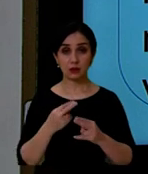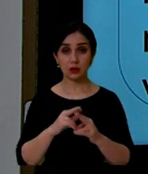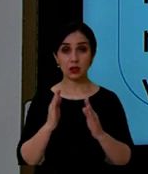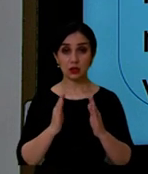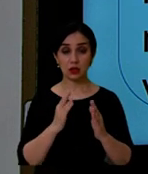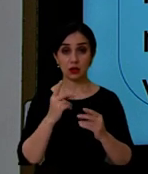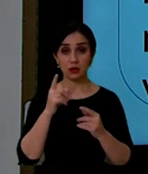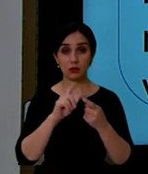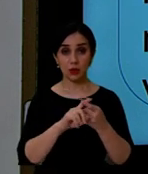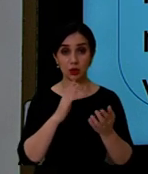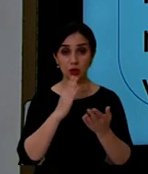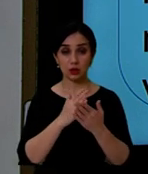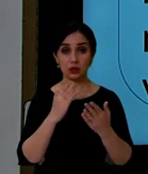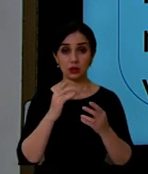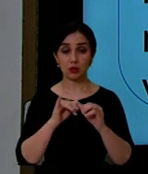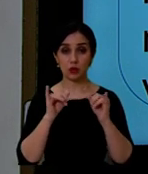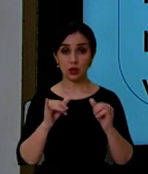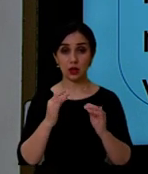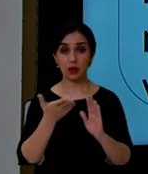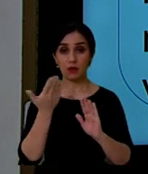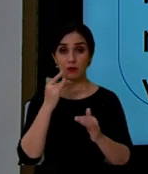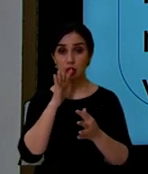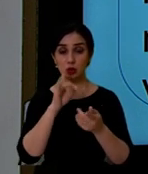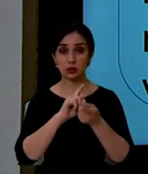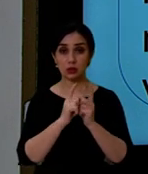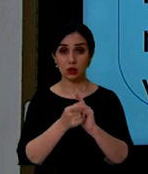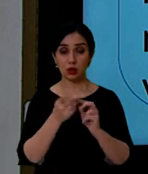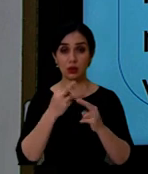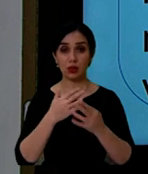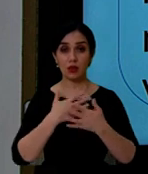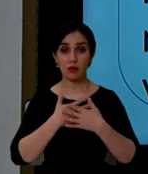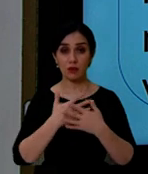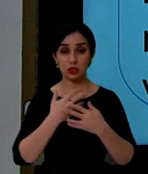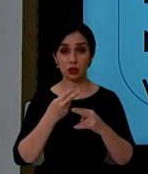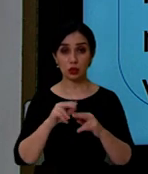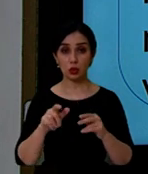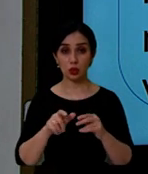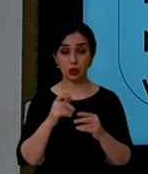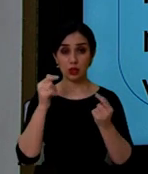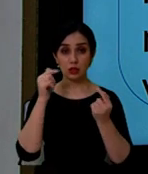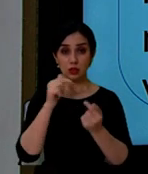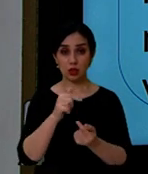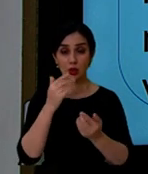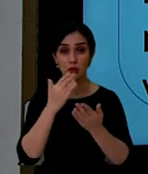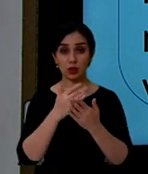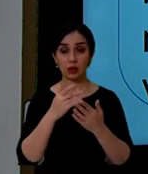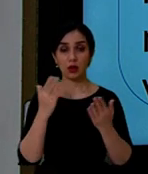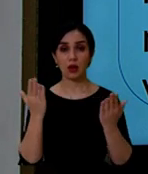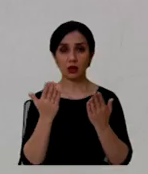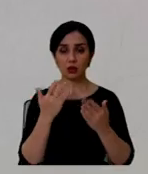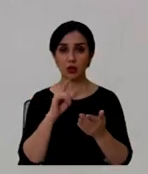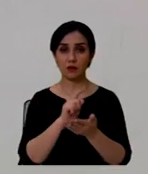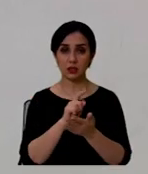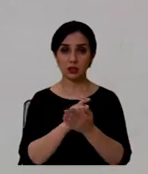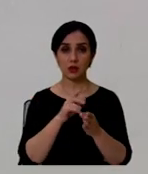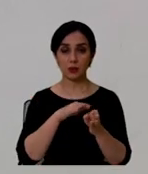holda rivojlanib, evolyutsiya davomida nafas yo'llari ixtisoslashgan, ya'ni qandaydir